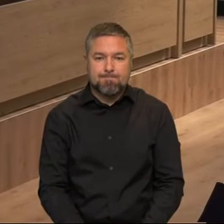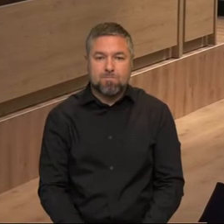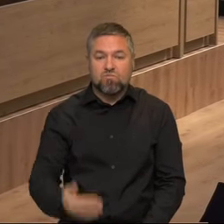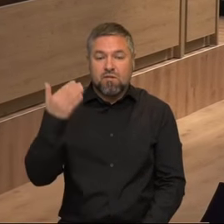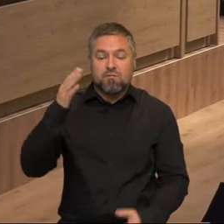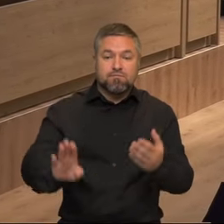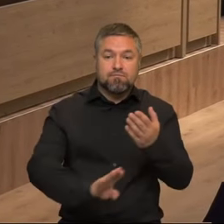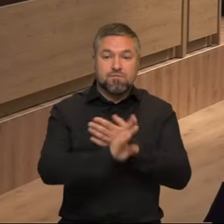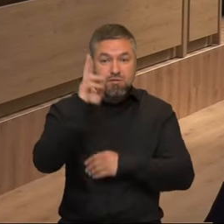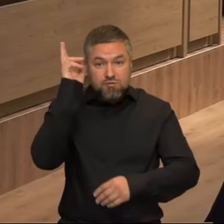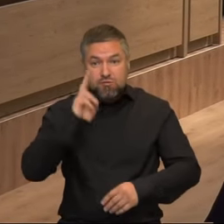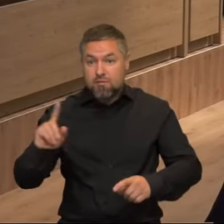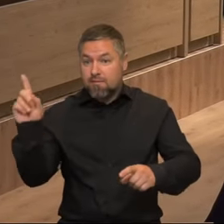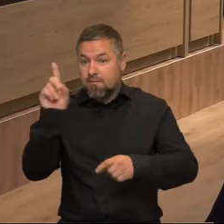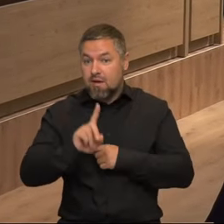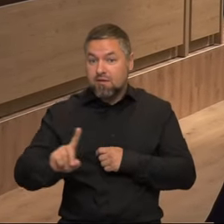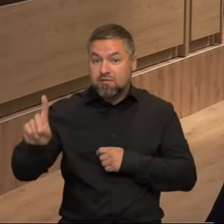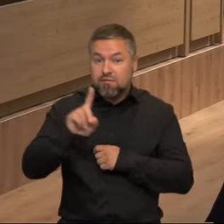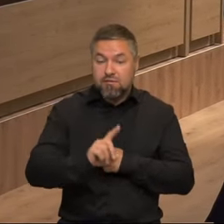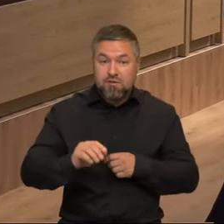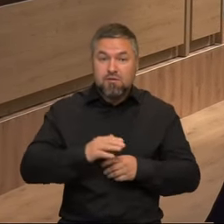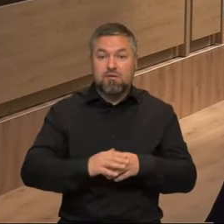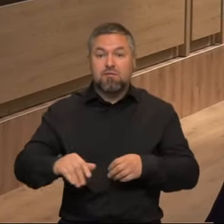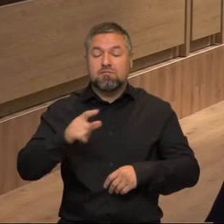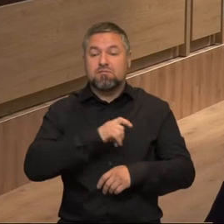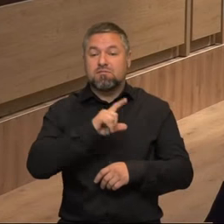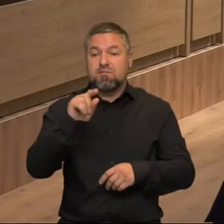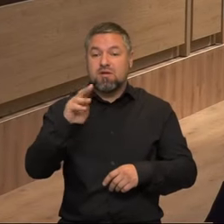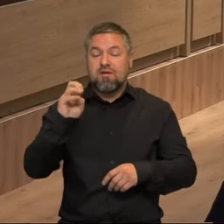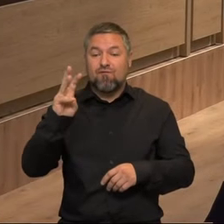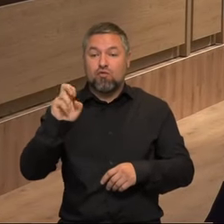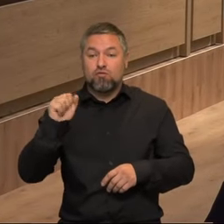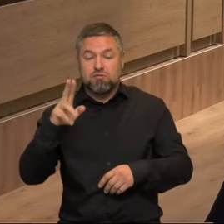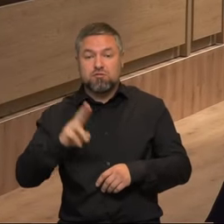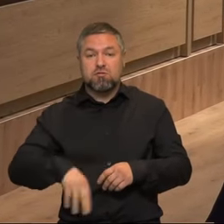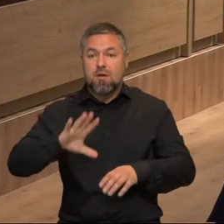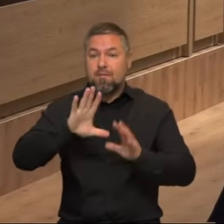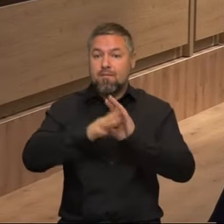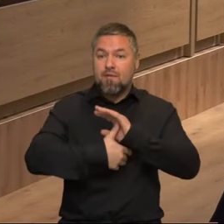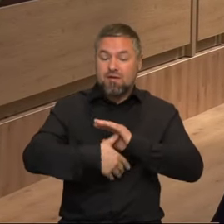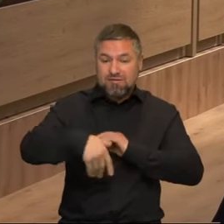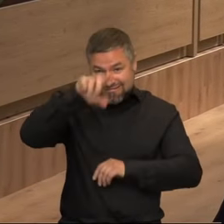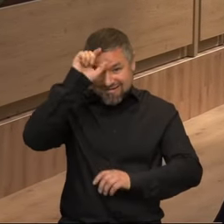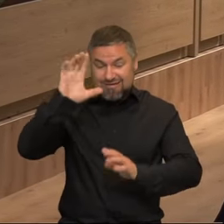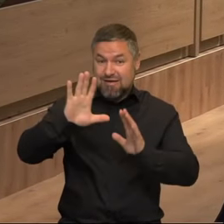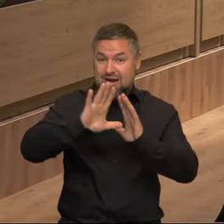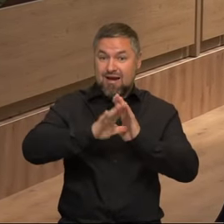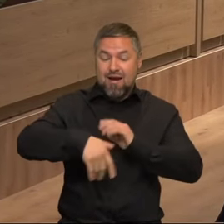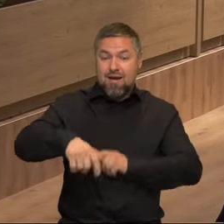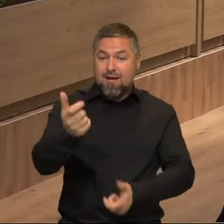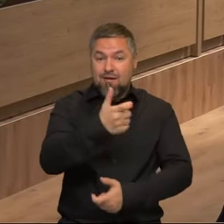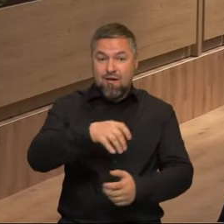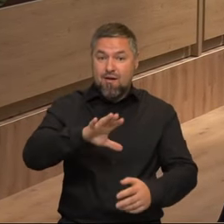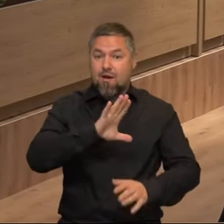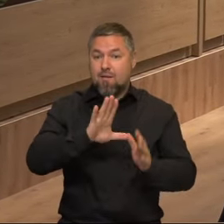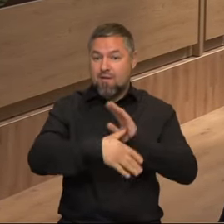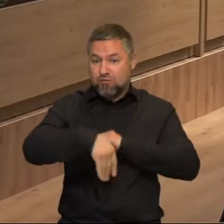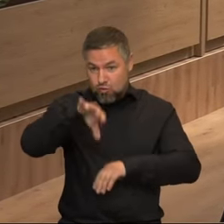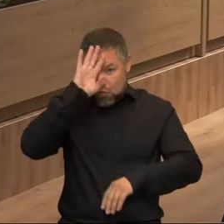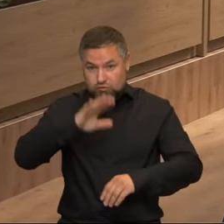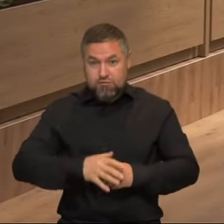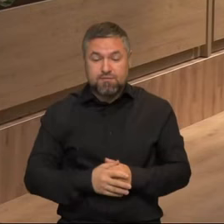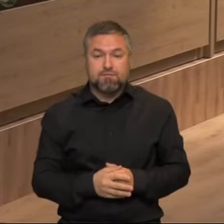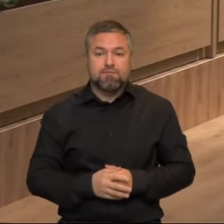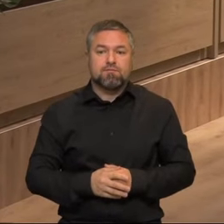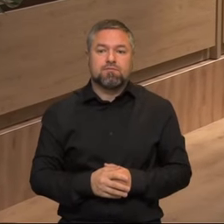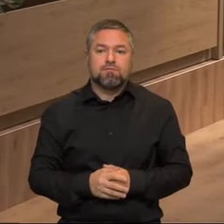Witam przedstawicieli instytucji państwowych, pana starszego brygadiera Zbigniewa Wójcika, komendanta miejskiego Państwowej Straży Pożarnej.